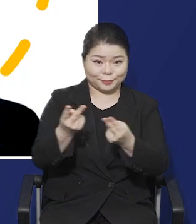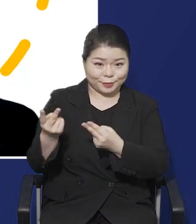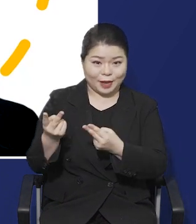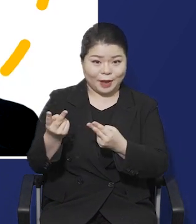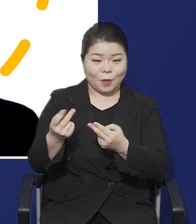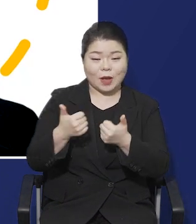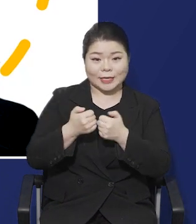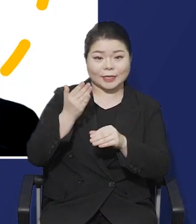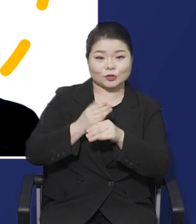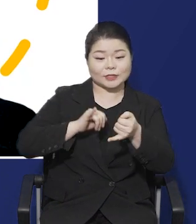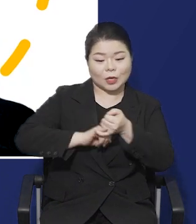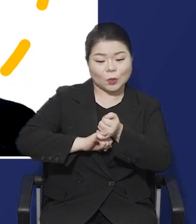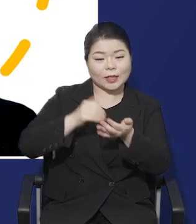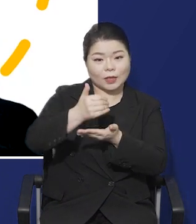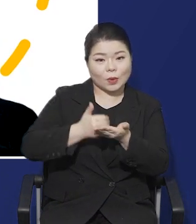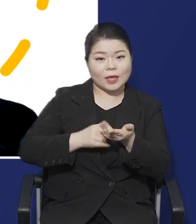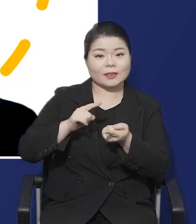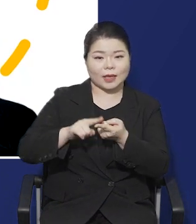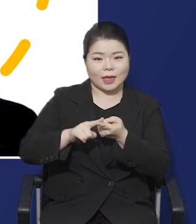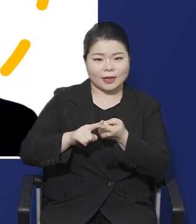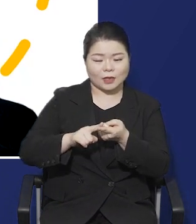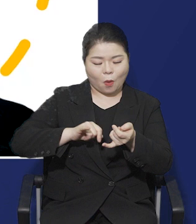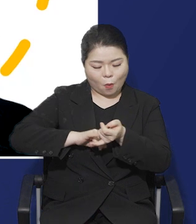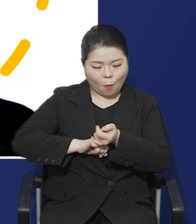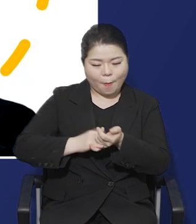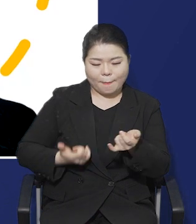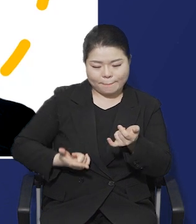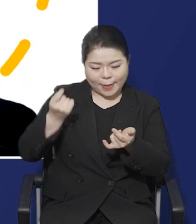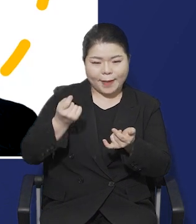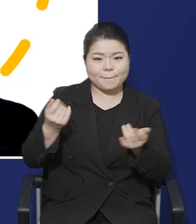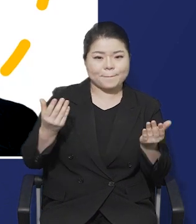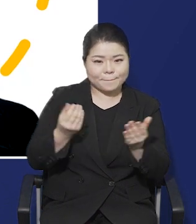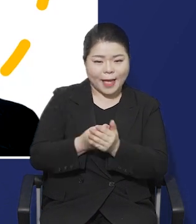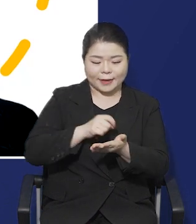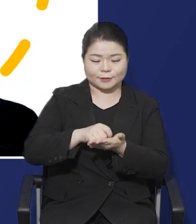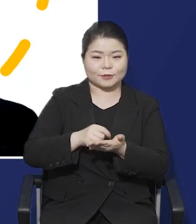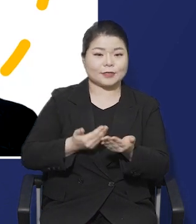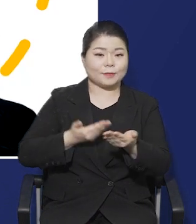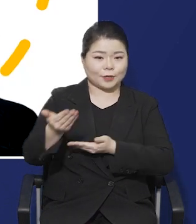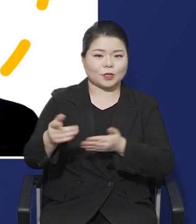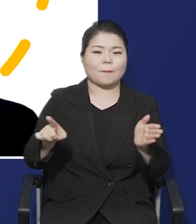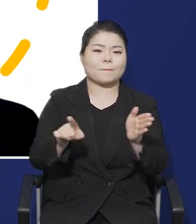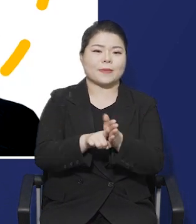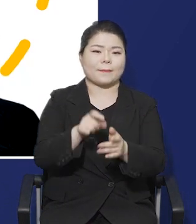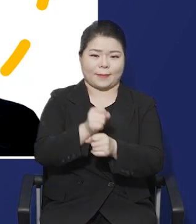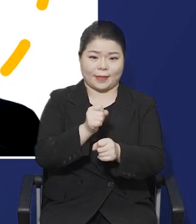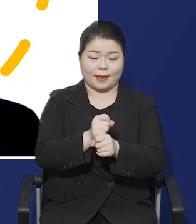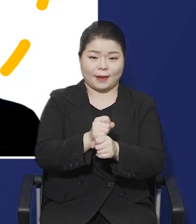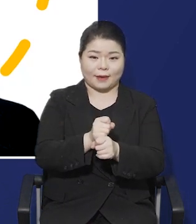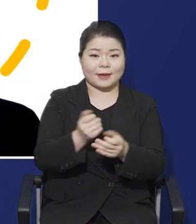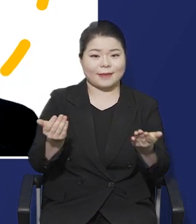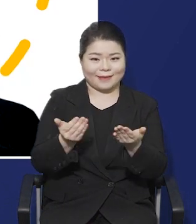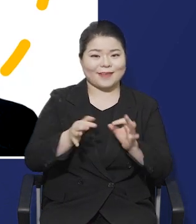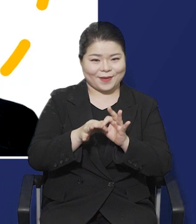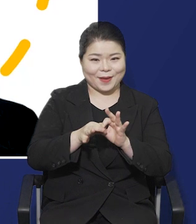상담 중에 약속한 사항은 기한 내 처리해서 서로 간에 신뢰를 갖고 일을 할 수 있는